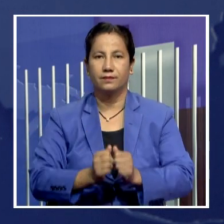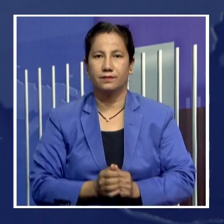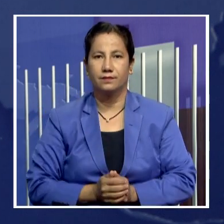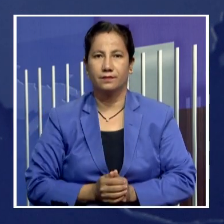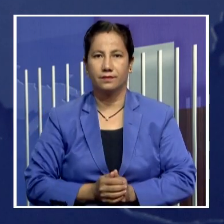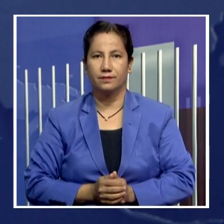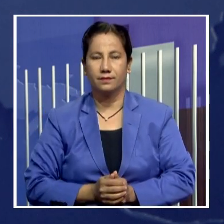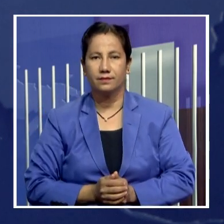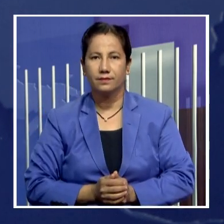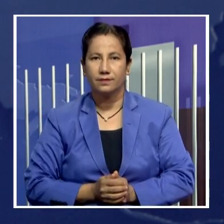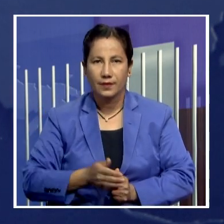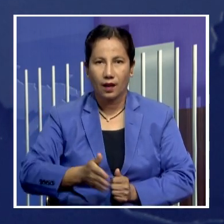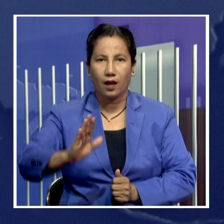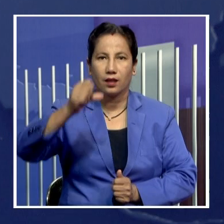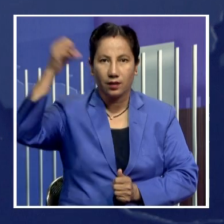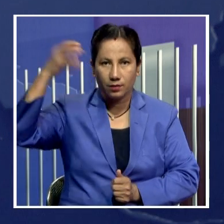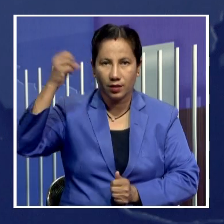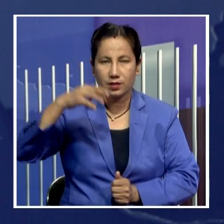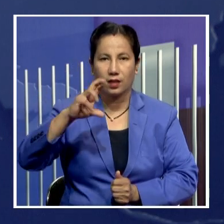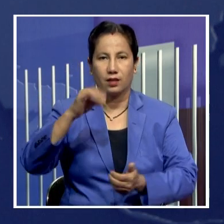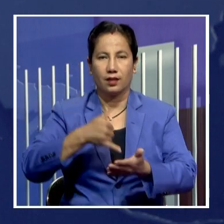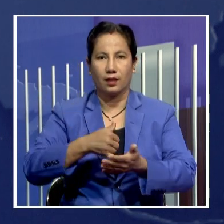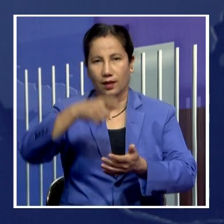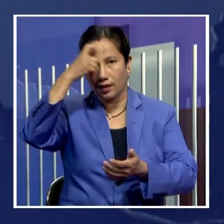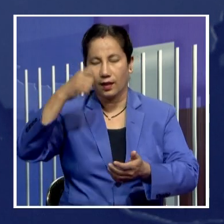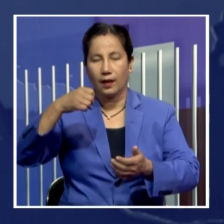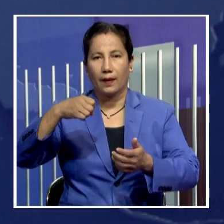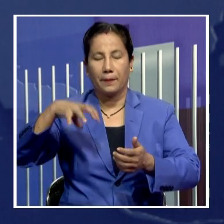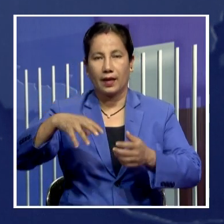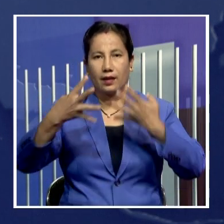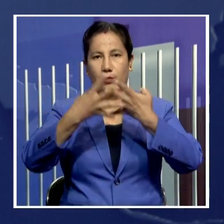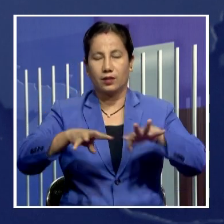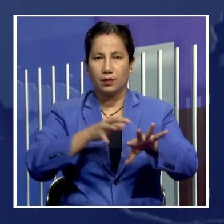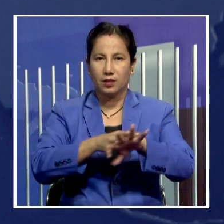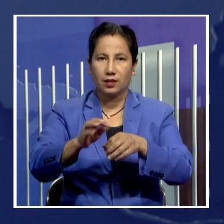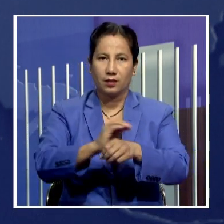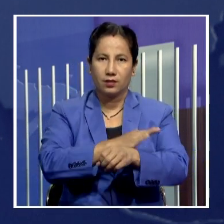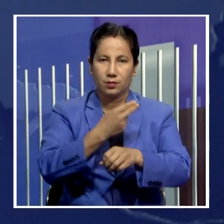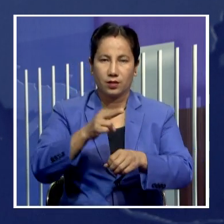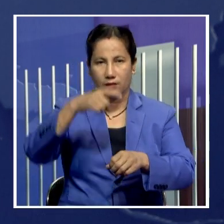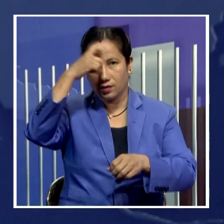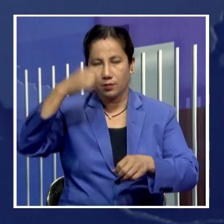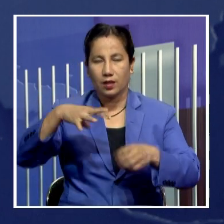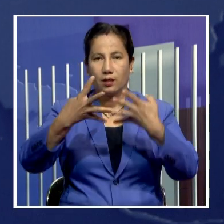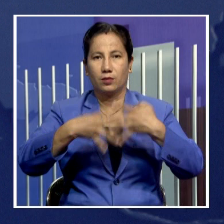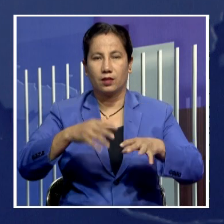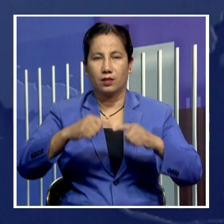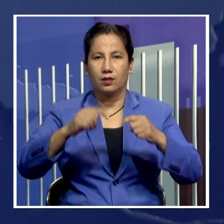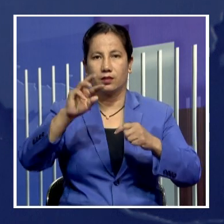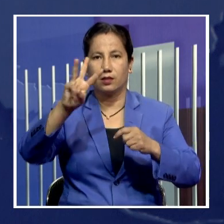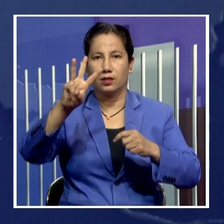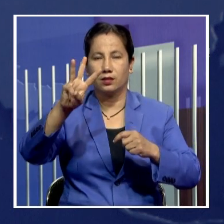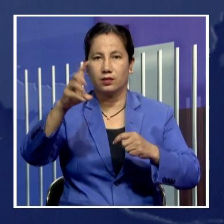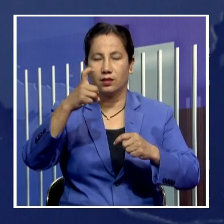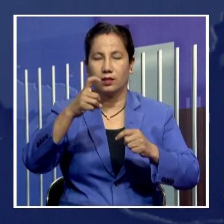बस्नेत। लगातारको वर्षाले दाङ, बाँके र बर्दियामा बढी असर पुर्याएको छ। बाँके र बर्दियाका करिब 300 वटा